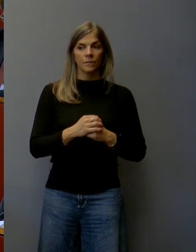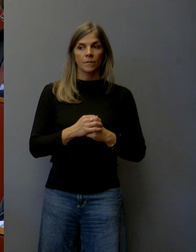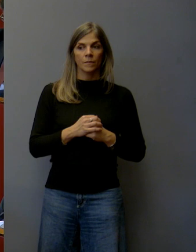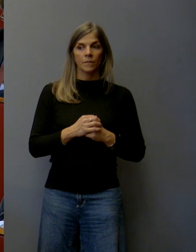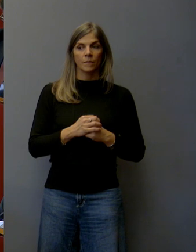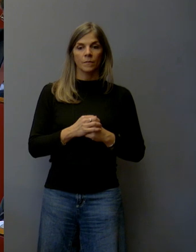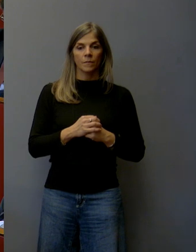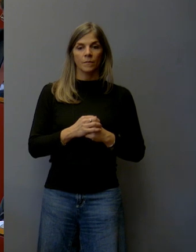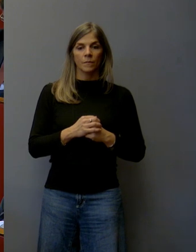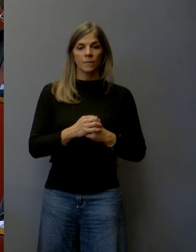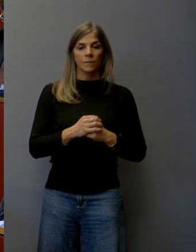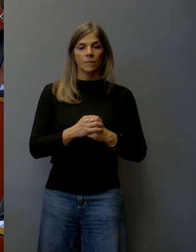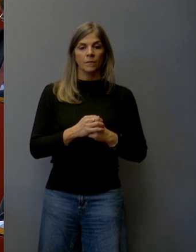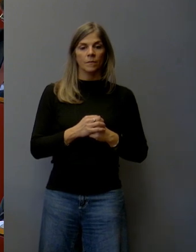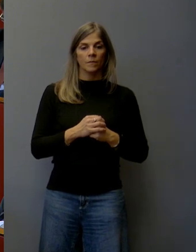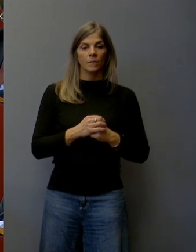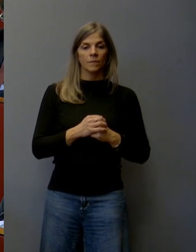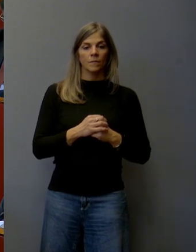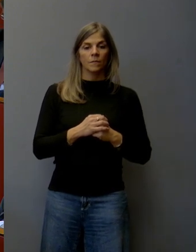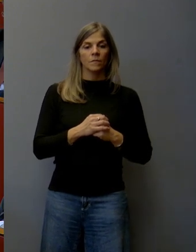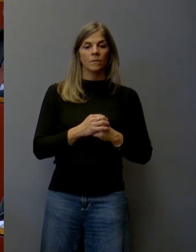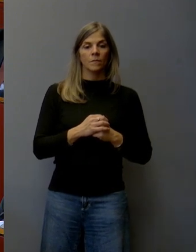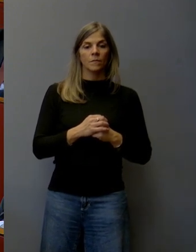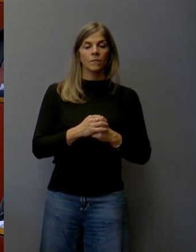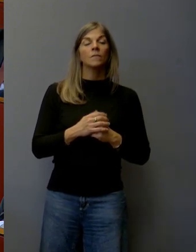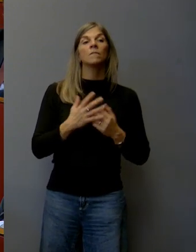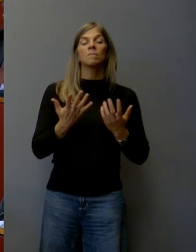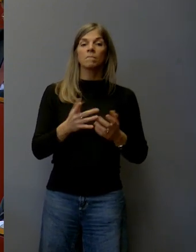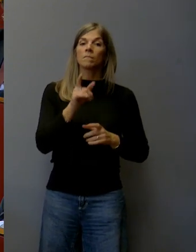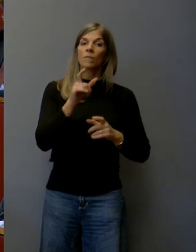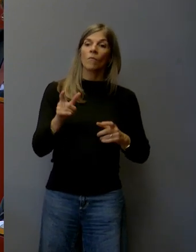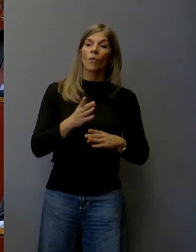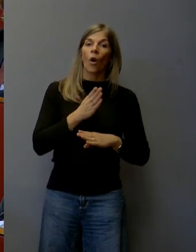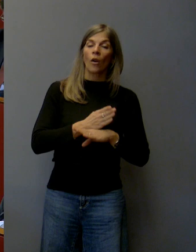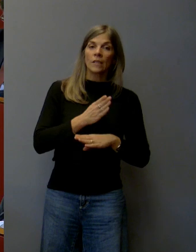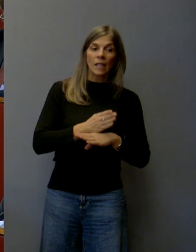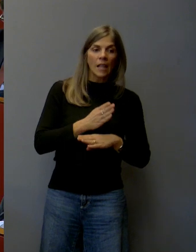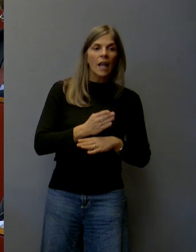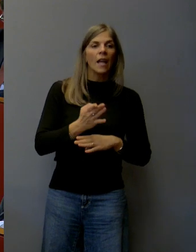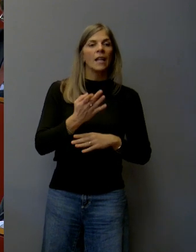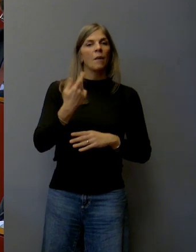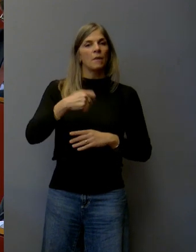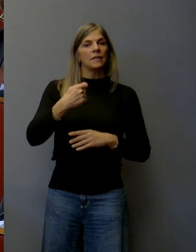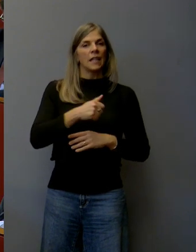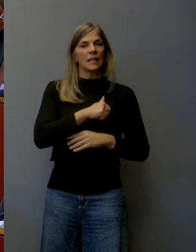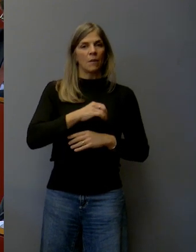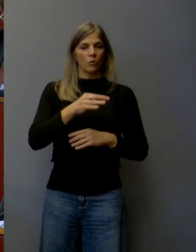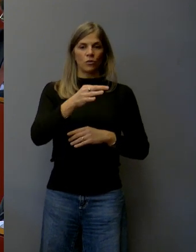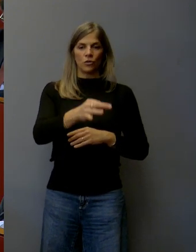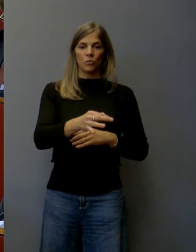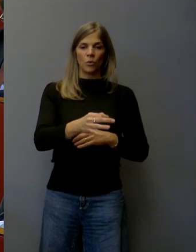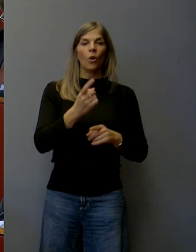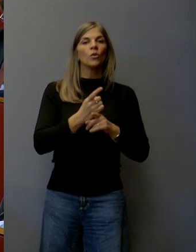un po' tutto un condizionale il diritto dovere dei consiglieri e del presidente del Municipio e degli assessori di svolgere il compito